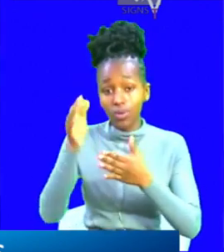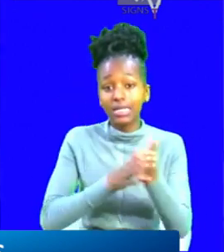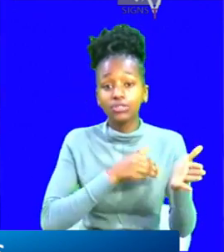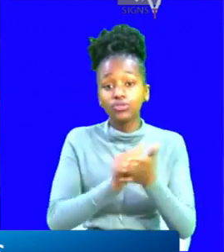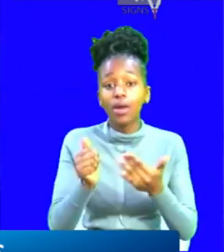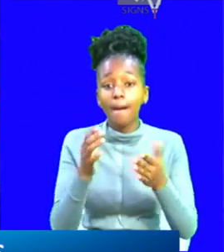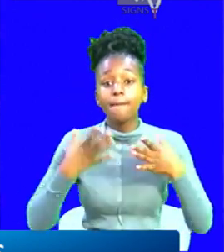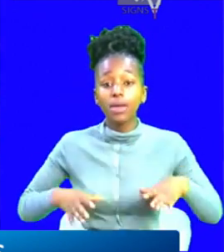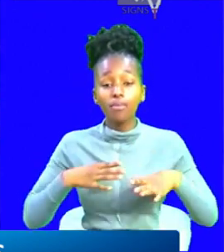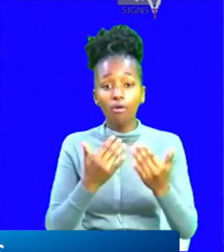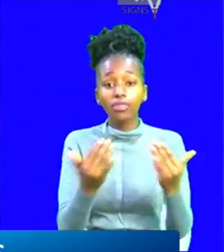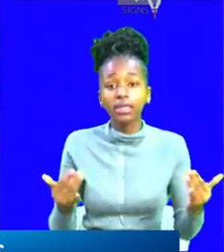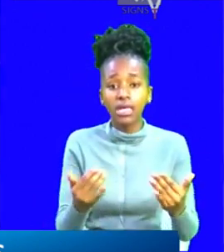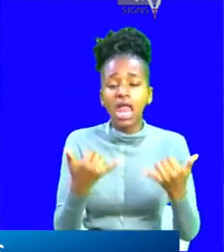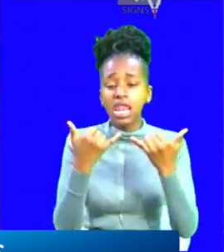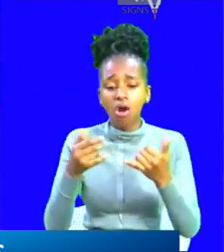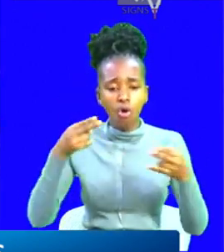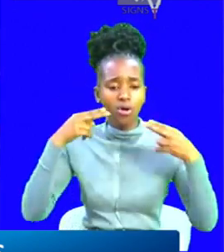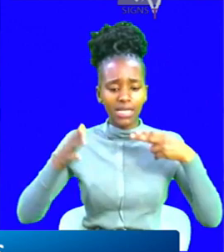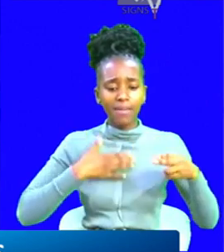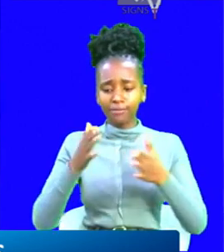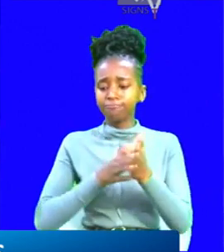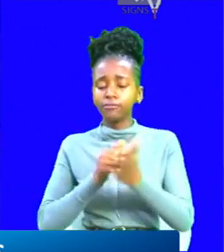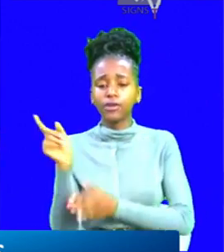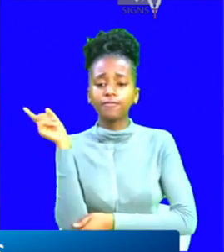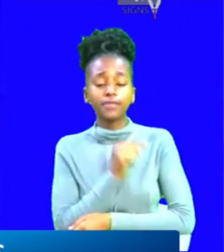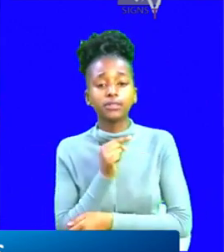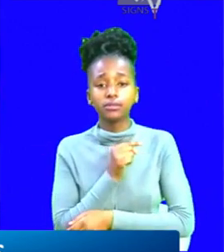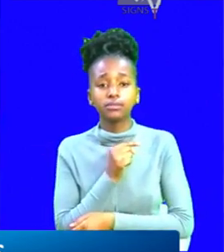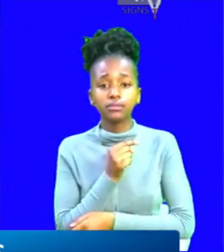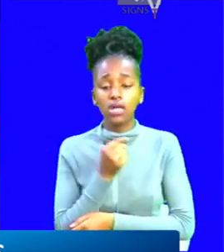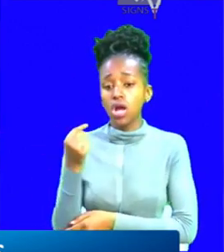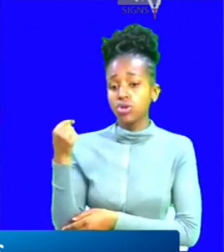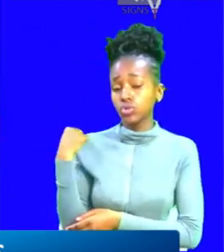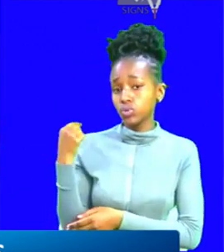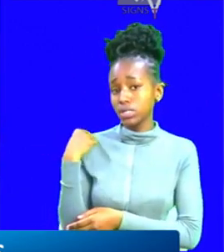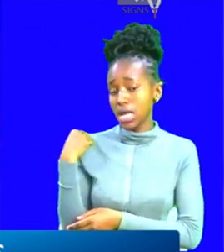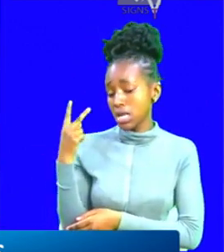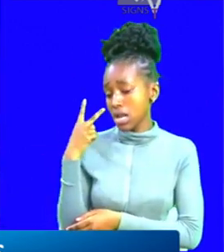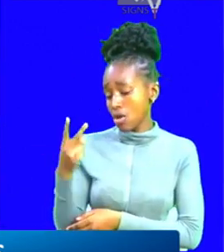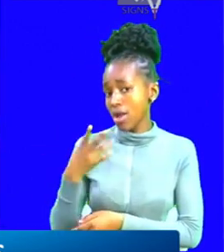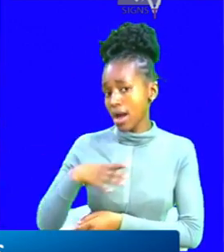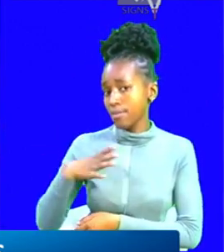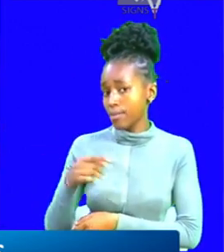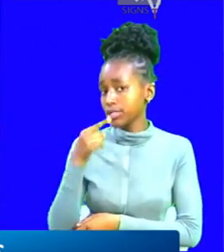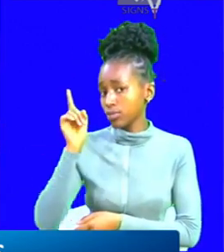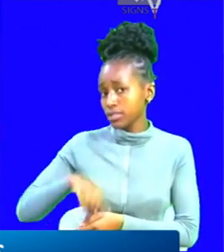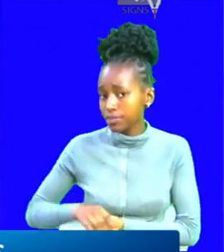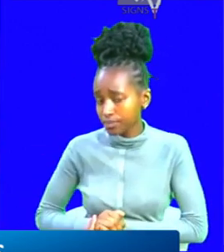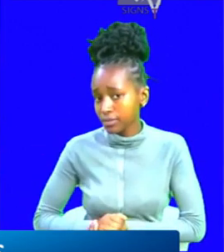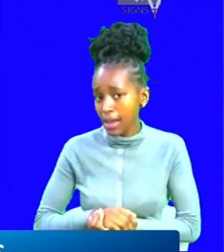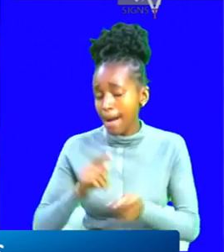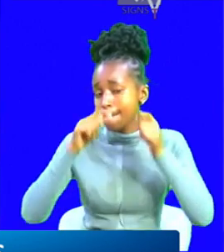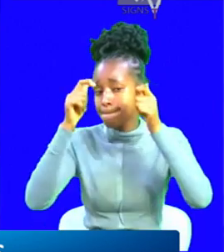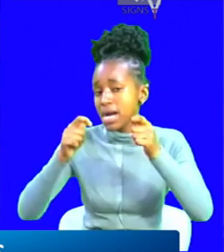wameenda wamebomoa. Na sasa juzi nilikuwa nimeona watu wakiongea wakisema maandamano inatakikana kuwa ya